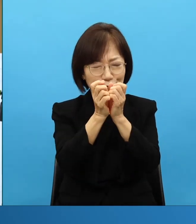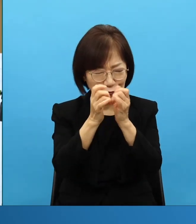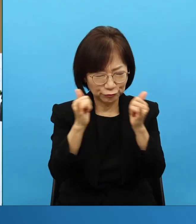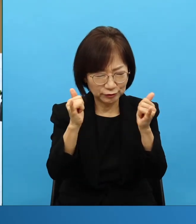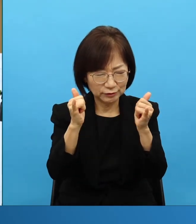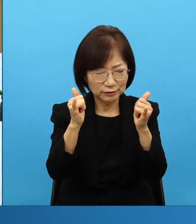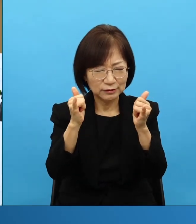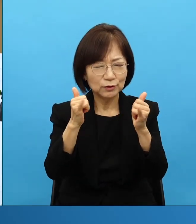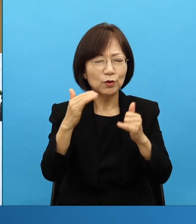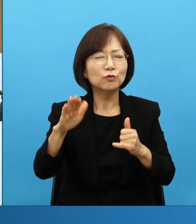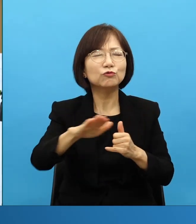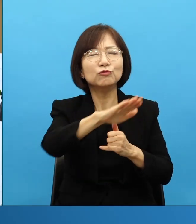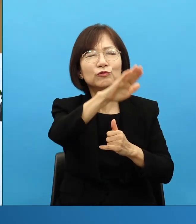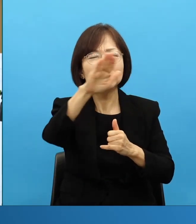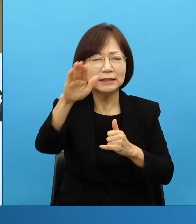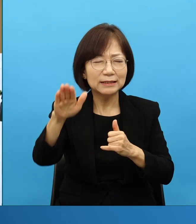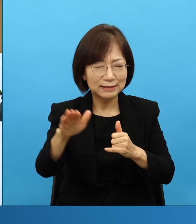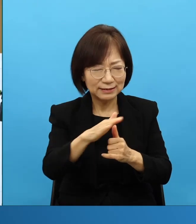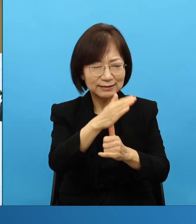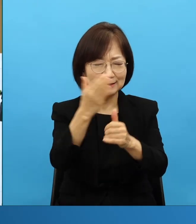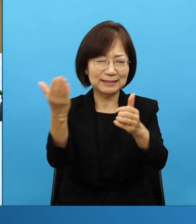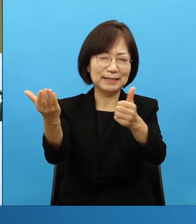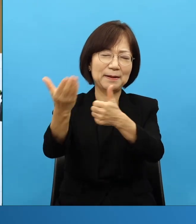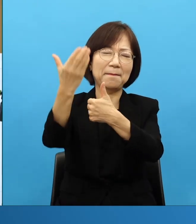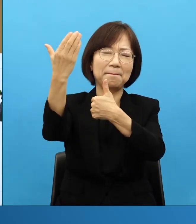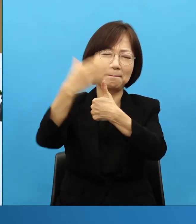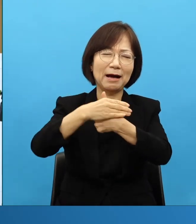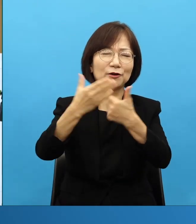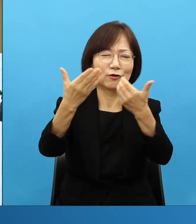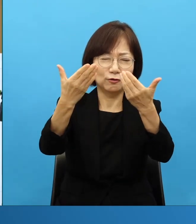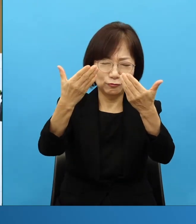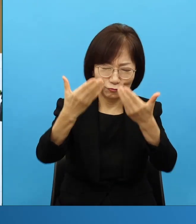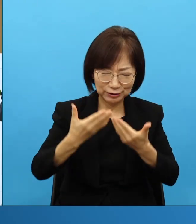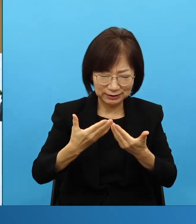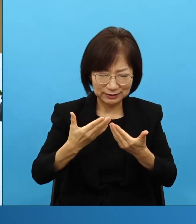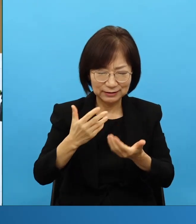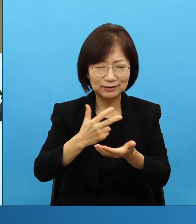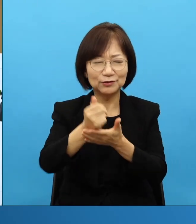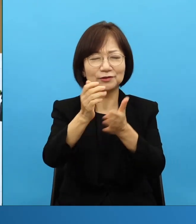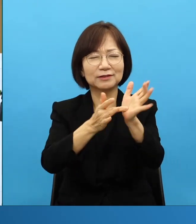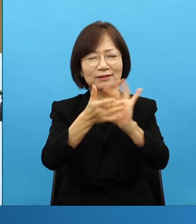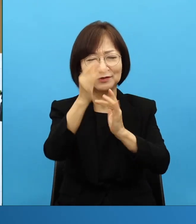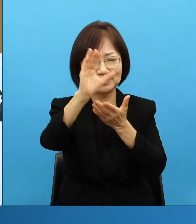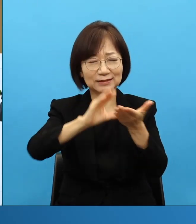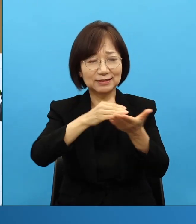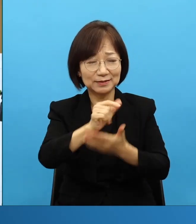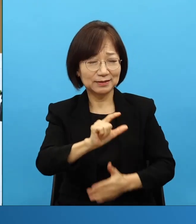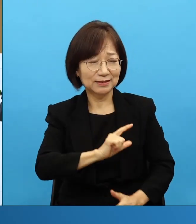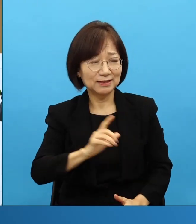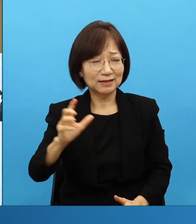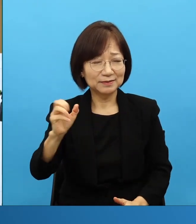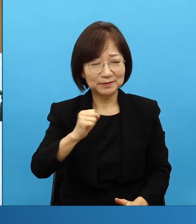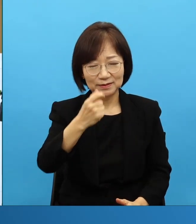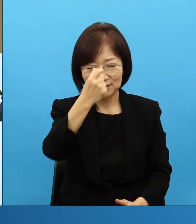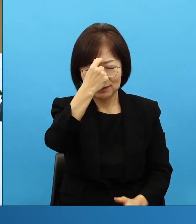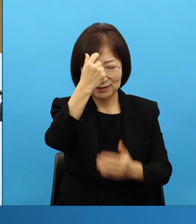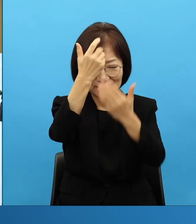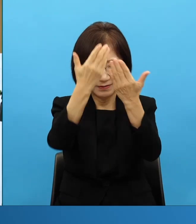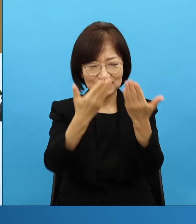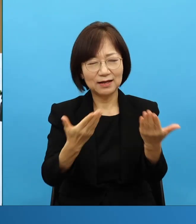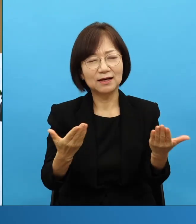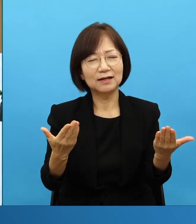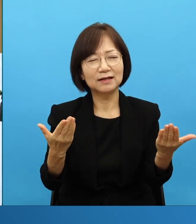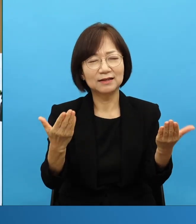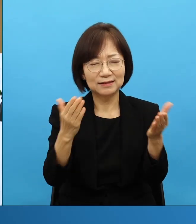세워주신 주 예수 그리스도 이름으로 기도합니다. We pray for all these things in the name of Jesus Christ, who has raised us up as a watchman to enjoy the laws of